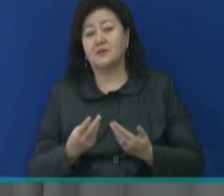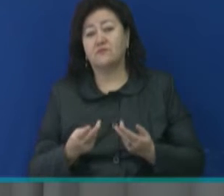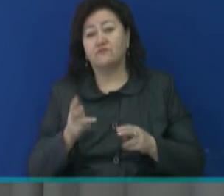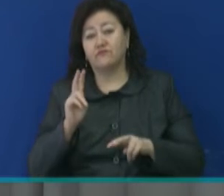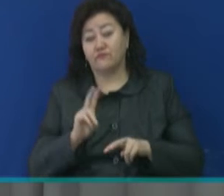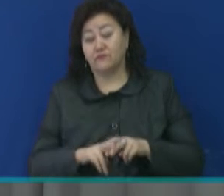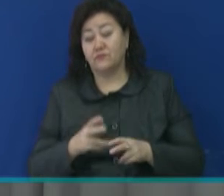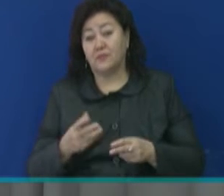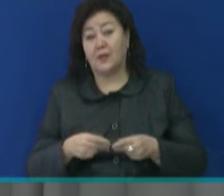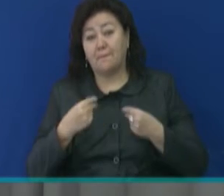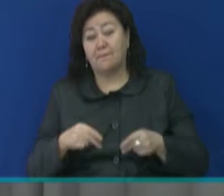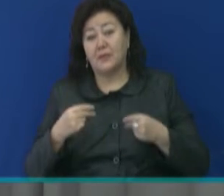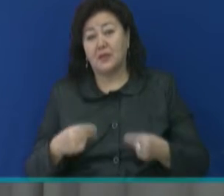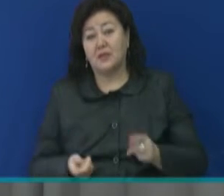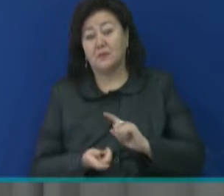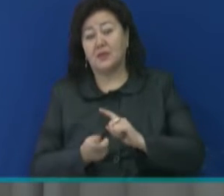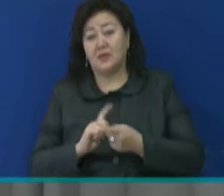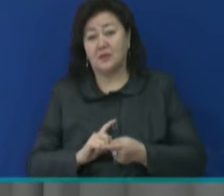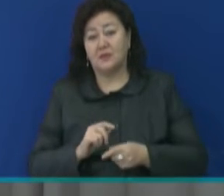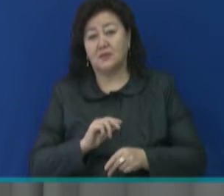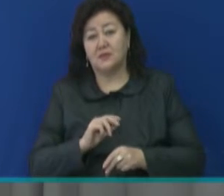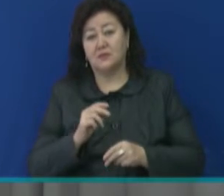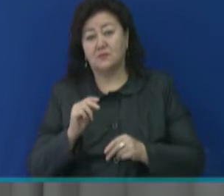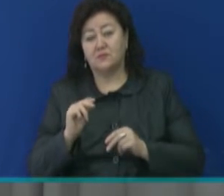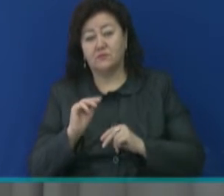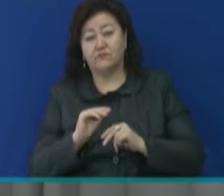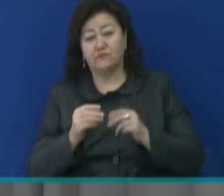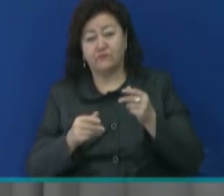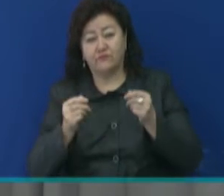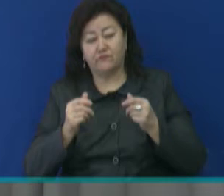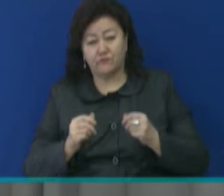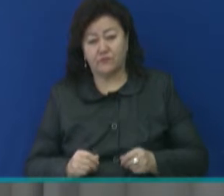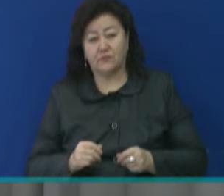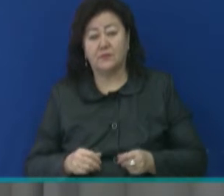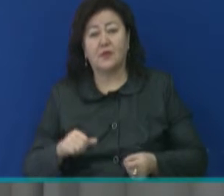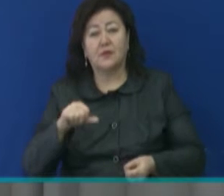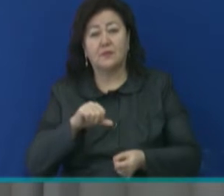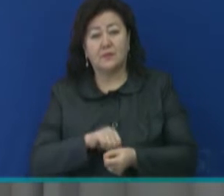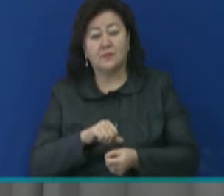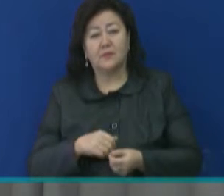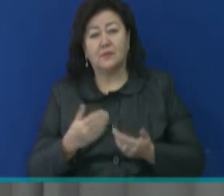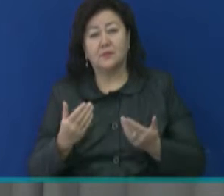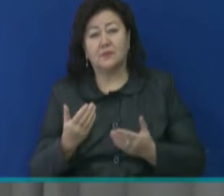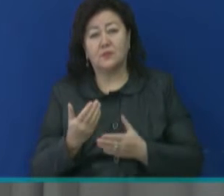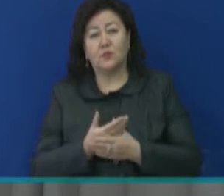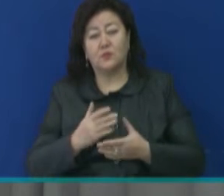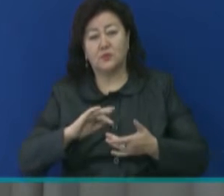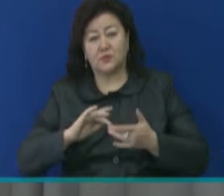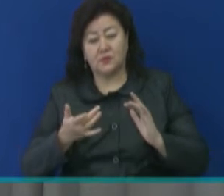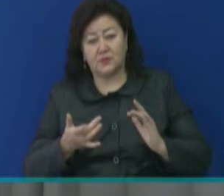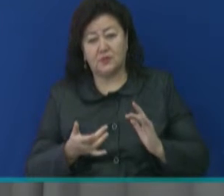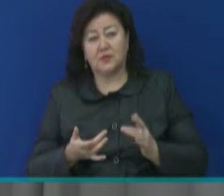что сбыт переработка изготовление наркотических средств психотропных веществ их аналогов в этом сети